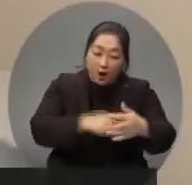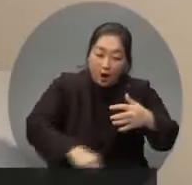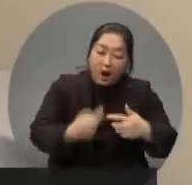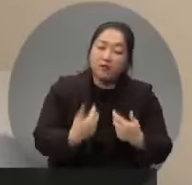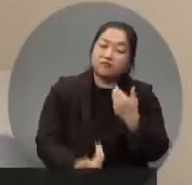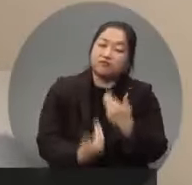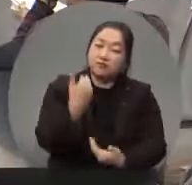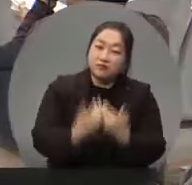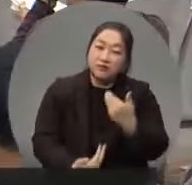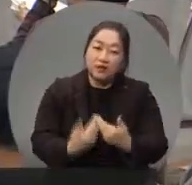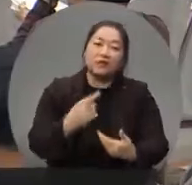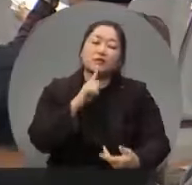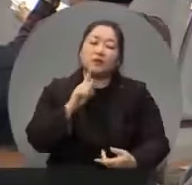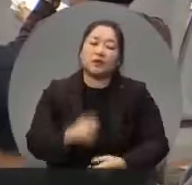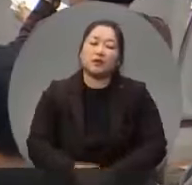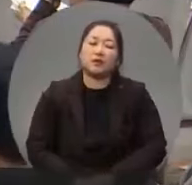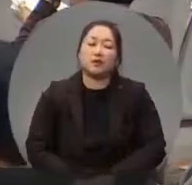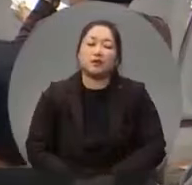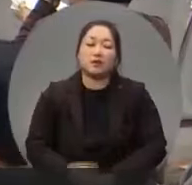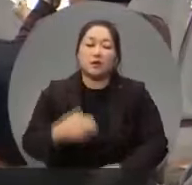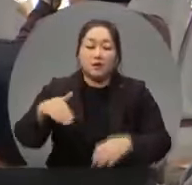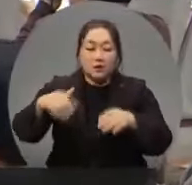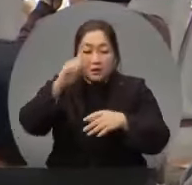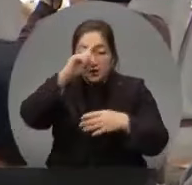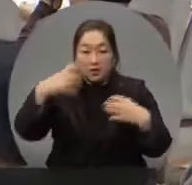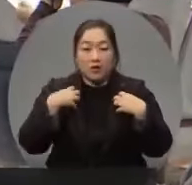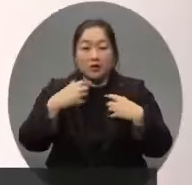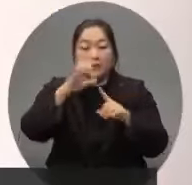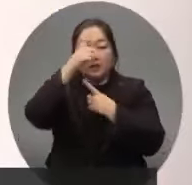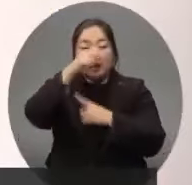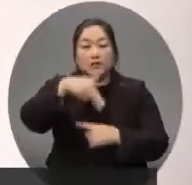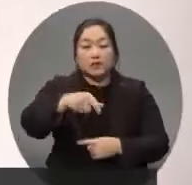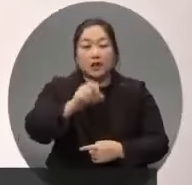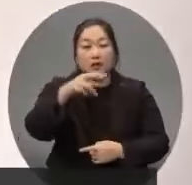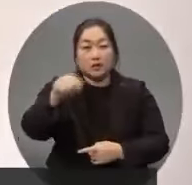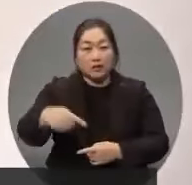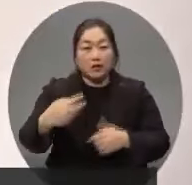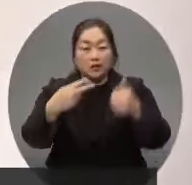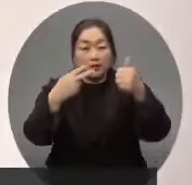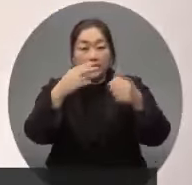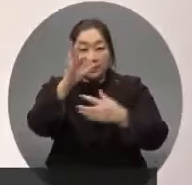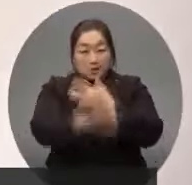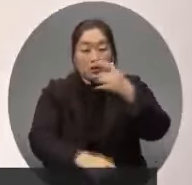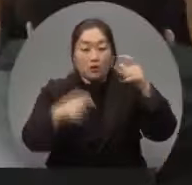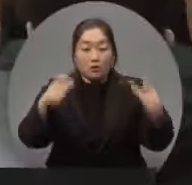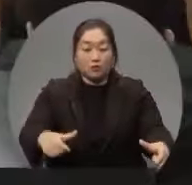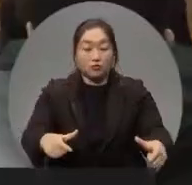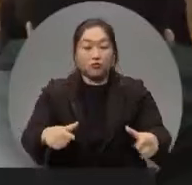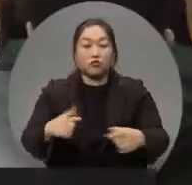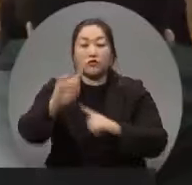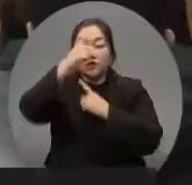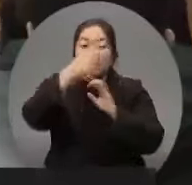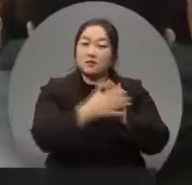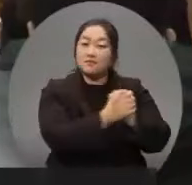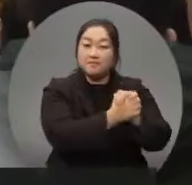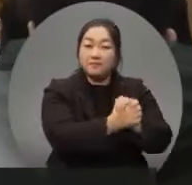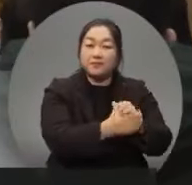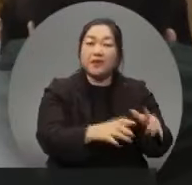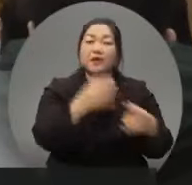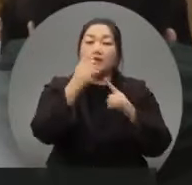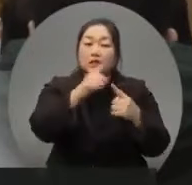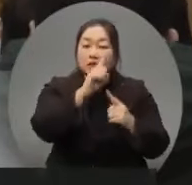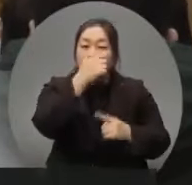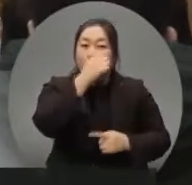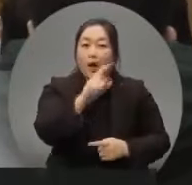나옵니다. 문재인 정부 청와대 출신인 이장섭 의원의 지역구인 청주 서원구에는 친명을 자처하는 이광희 전